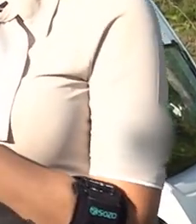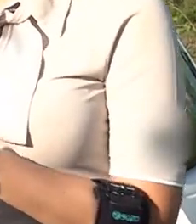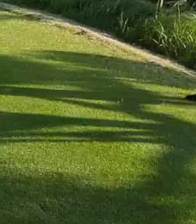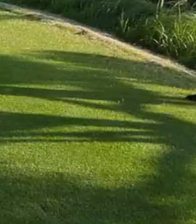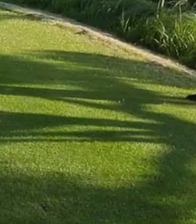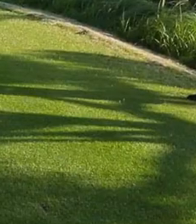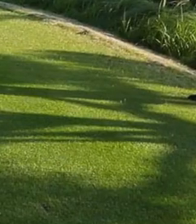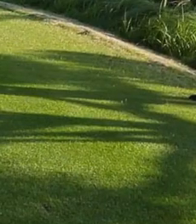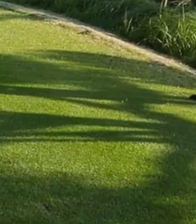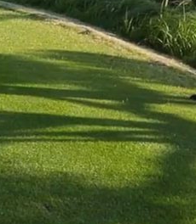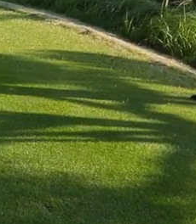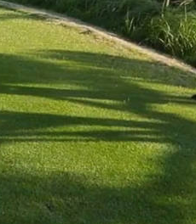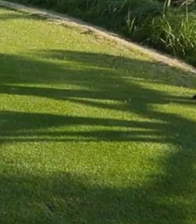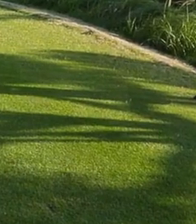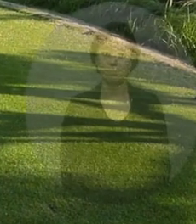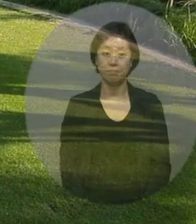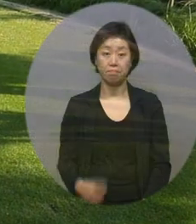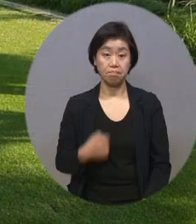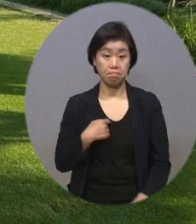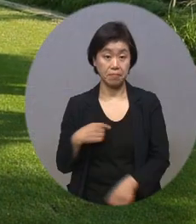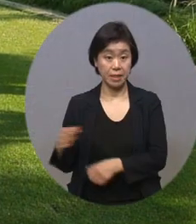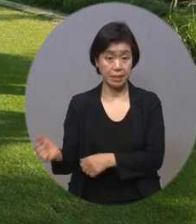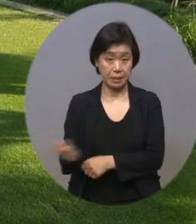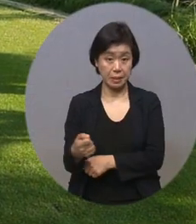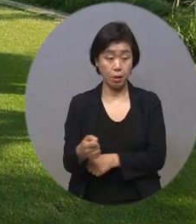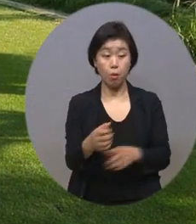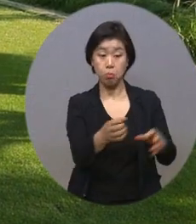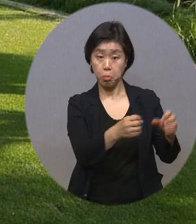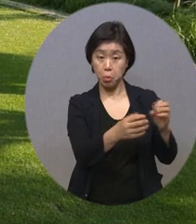아이고. 자, 칠게요. 떠들어도 돼요.